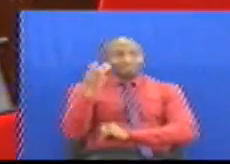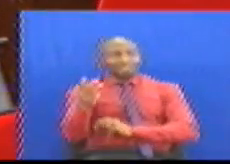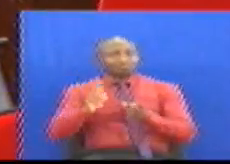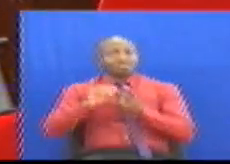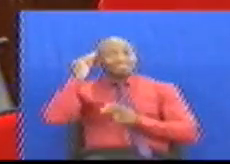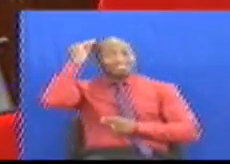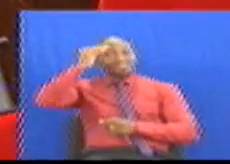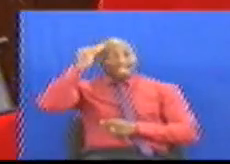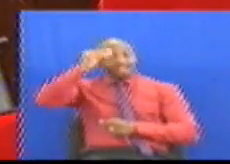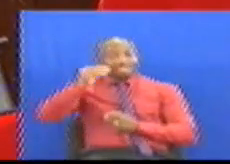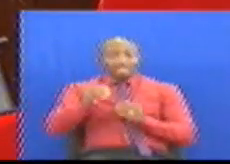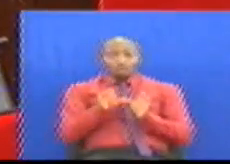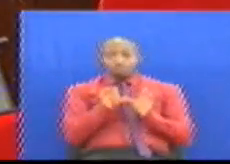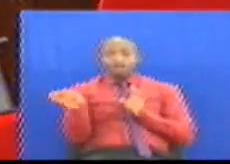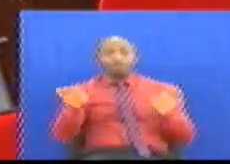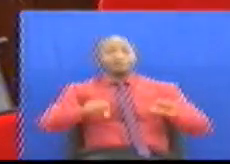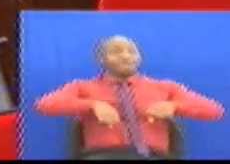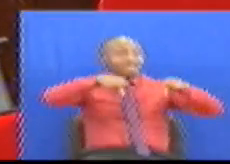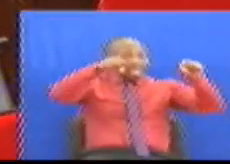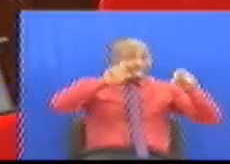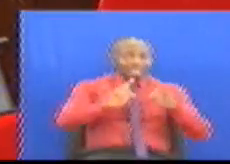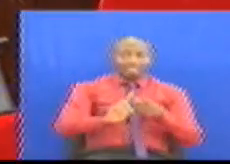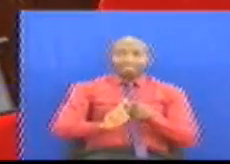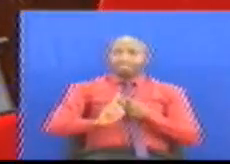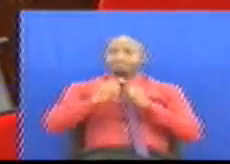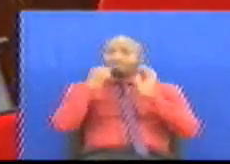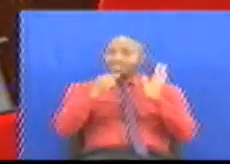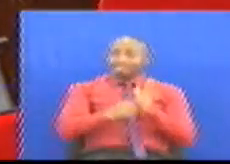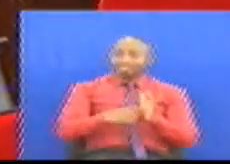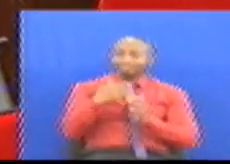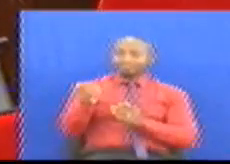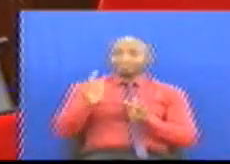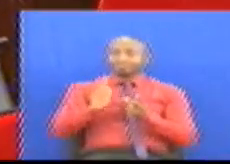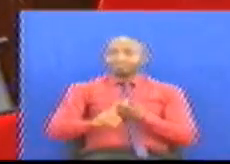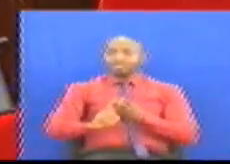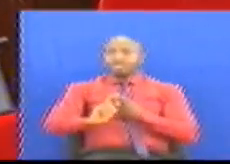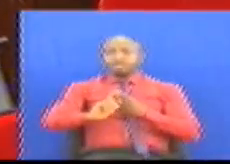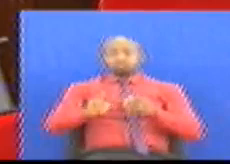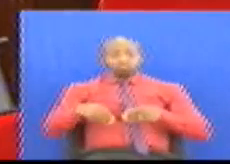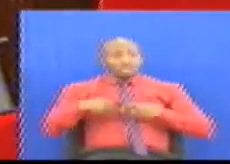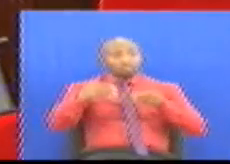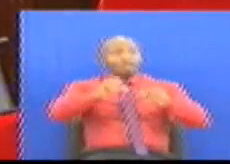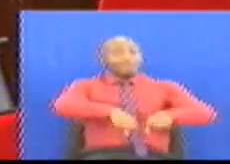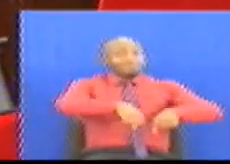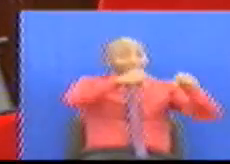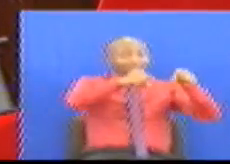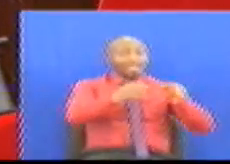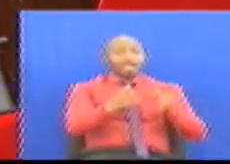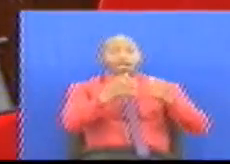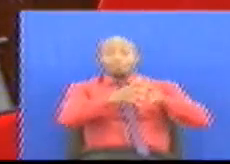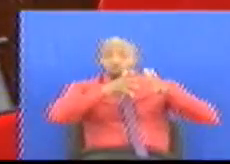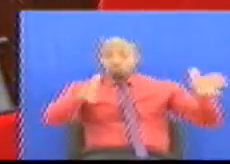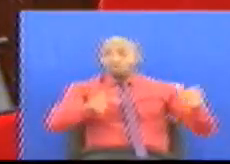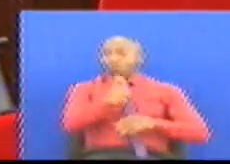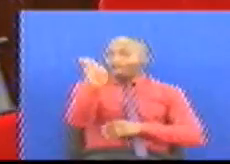ya decentralization by devolution. Manake ni kwamba tulikuwa natakuwa kupeleka autonomy kubwa kwa halmashauri